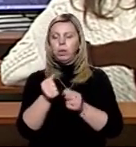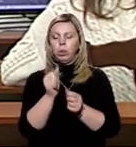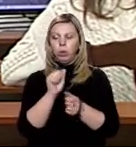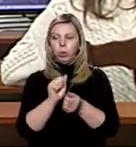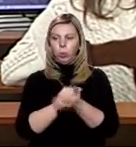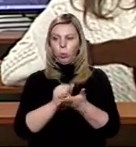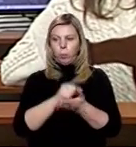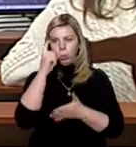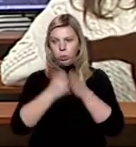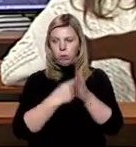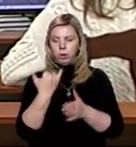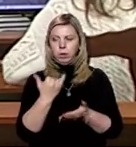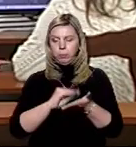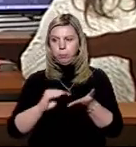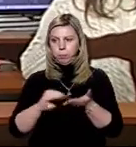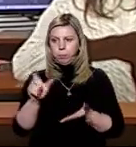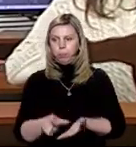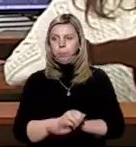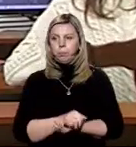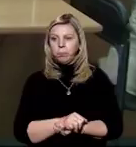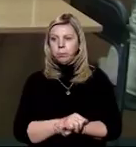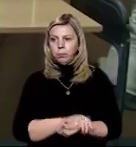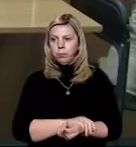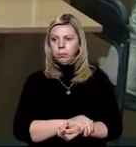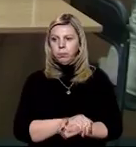документів, дізнавалася наша знімальна група.